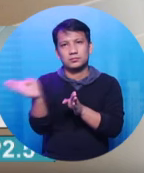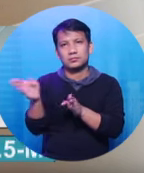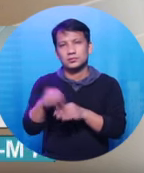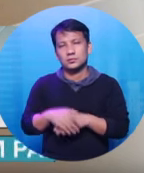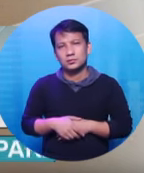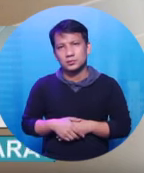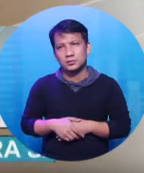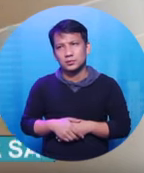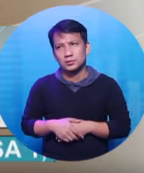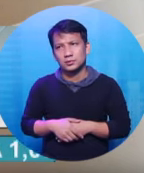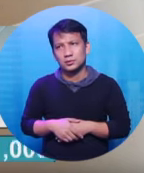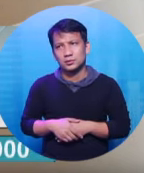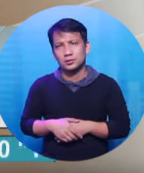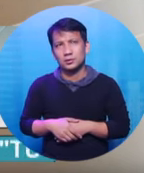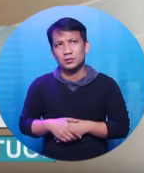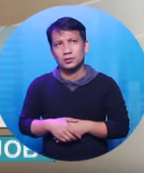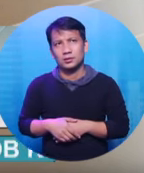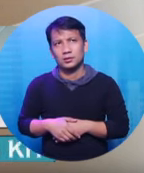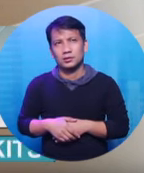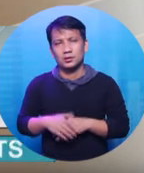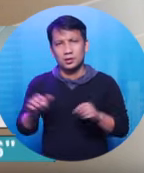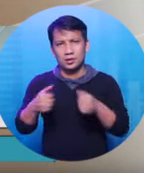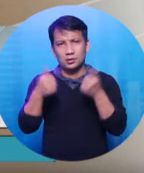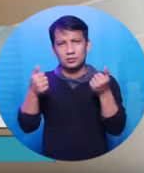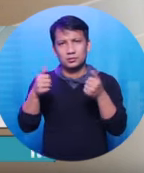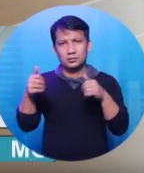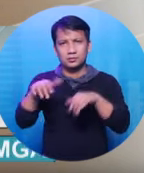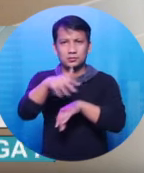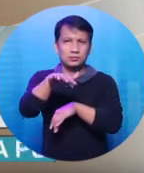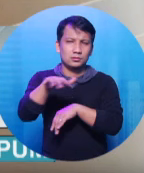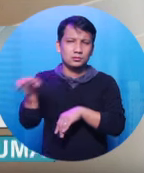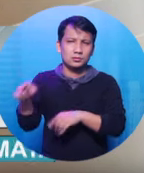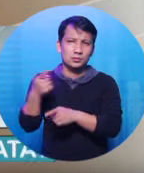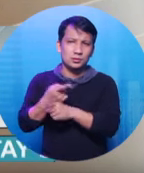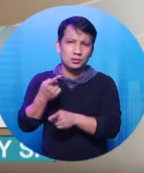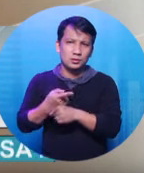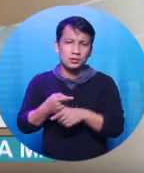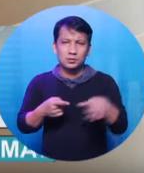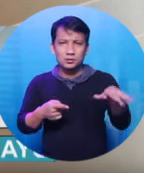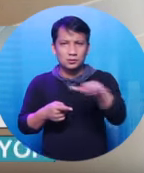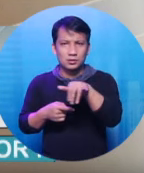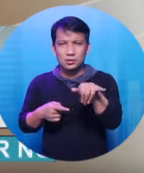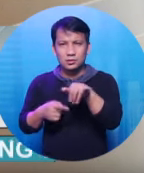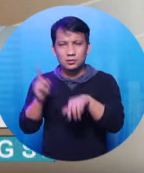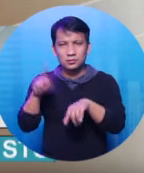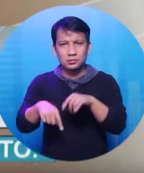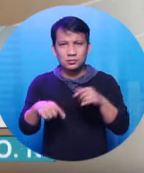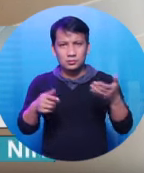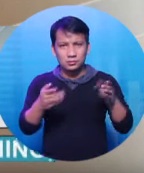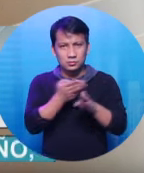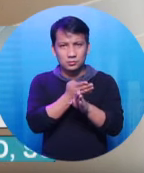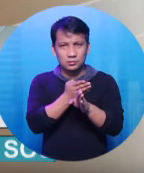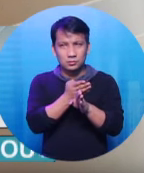Sir, can we stick to the topic? Kasi this is not even related Topic. Ma'am Carla, excuse me. Tama nga naman si Sir Fitz, Ma'am Carla. Lumalayo po